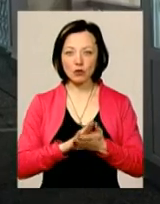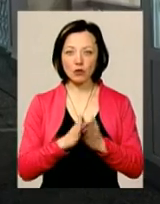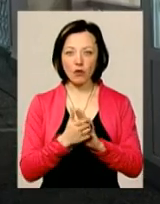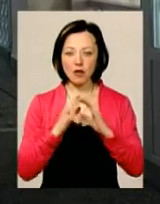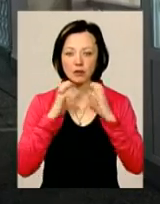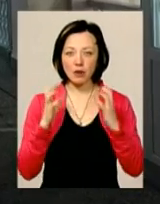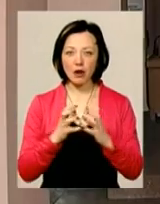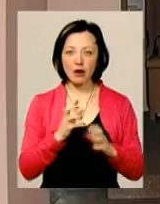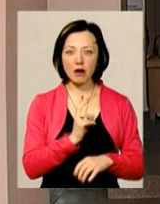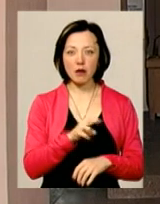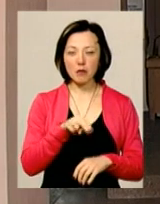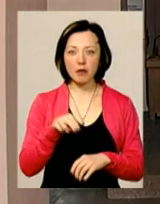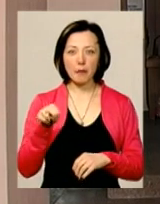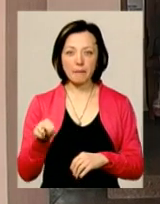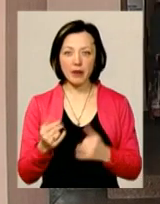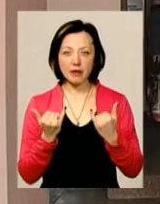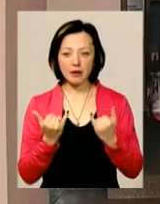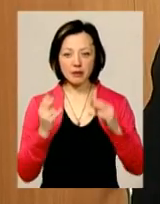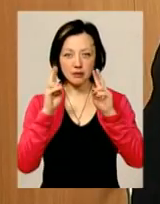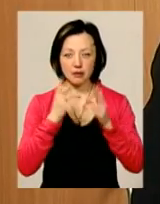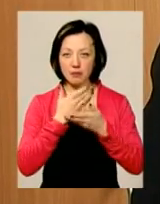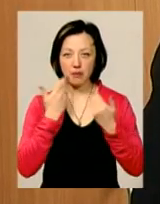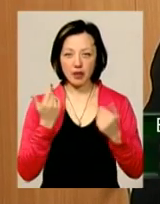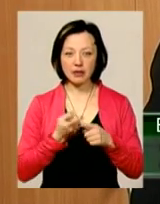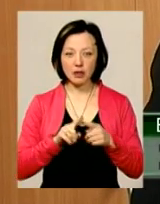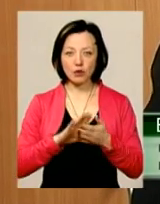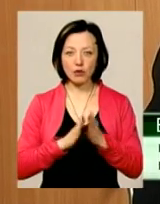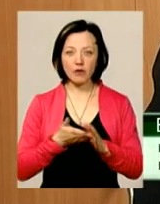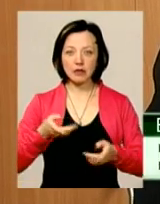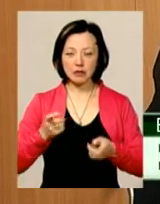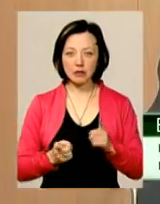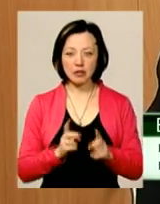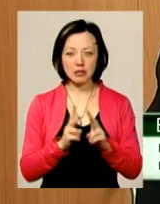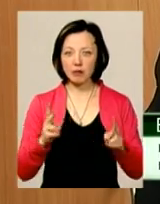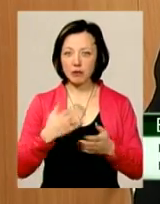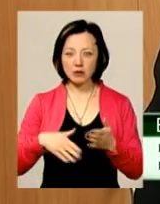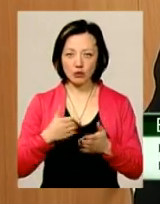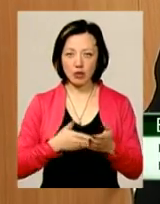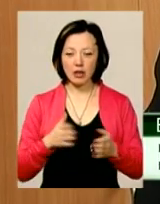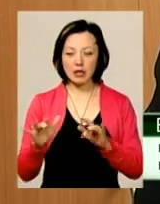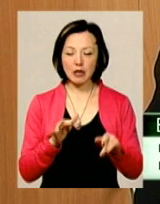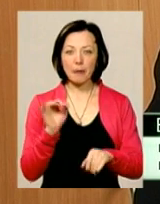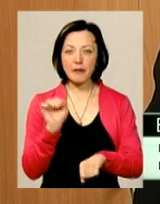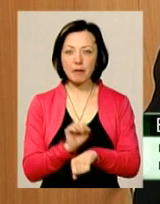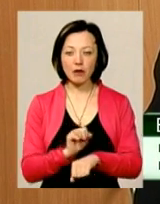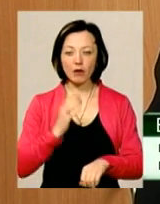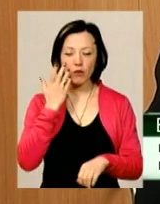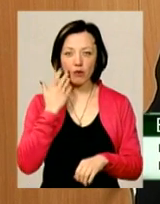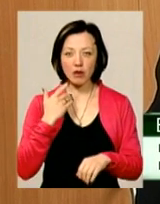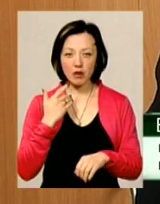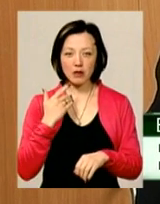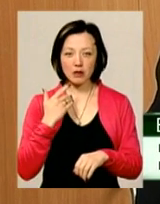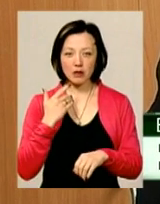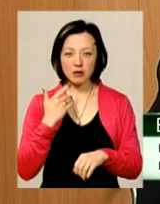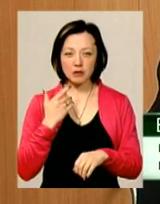на зберігання контрольно-пропускного пункту наразі немає. Даний договір є дійсний, ні з ким не скасований. Його дія буде припинена тільки після того, як покладодавець,